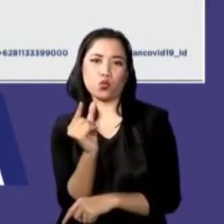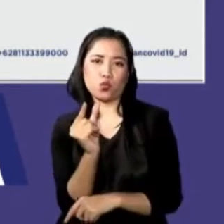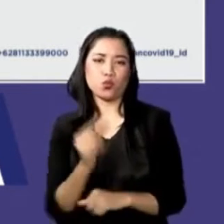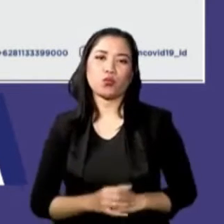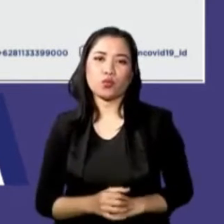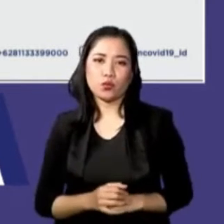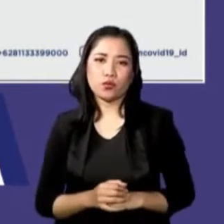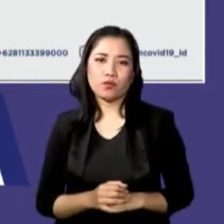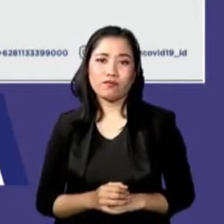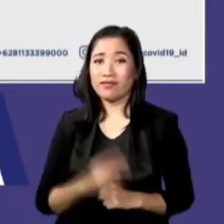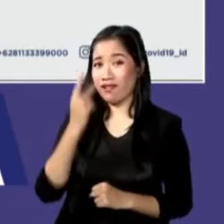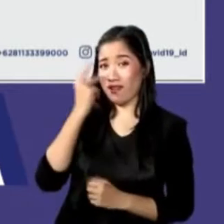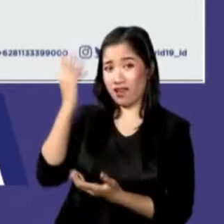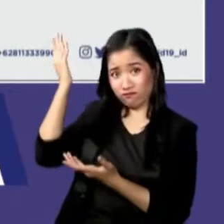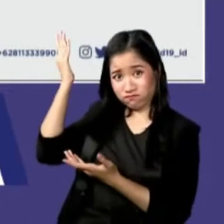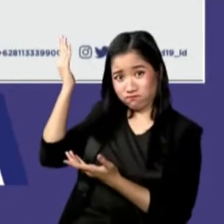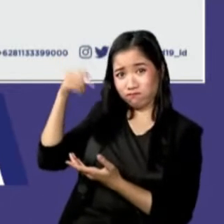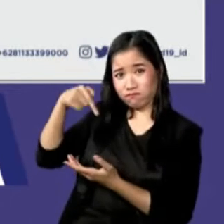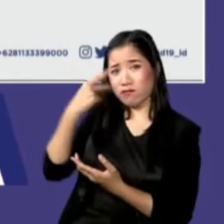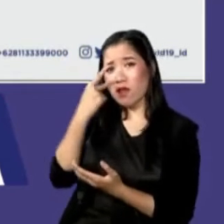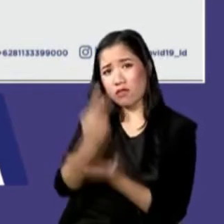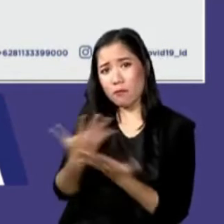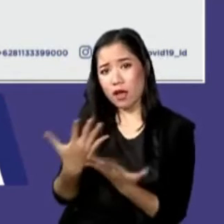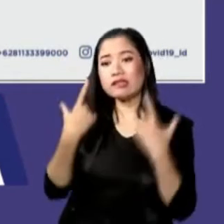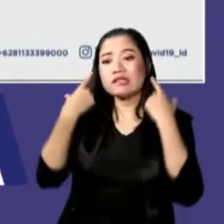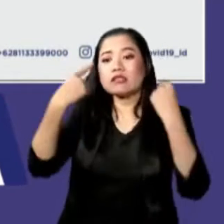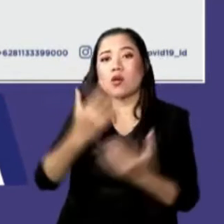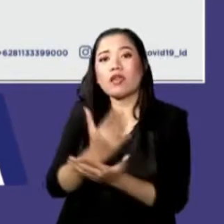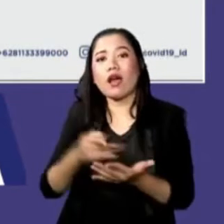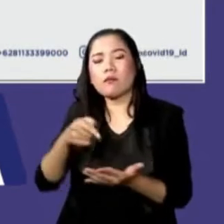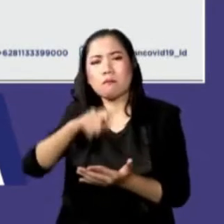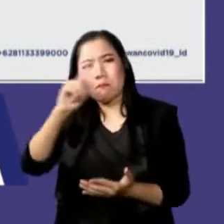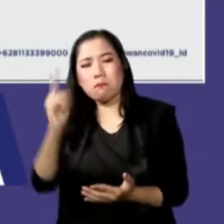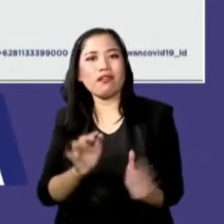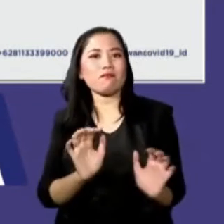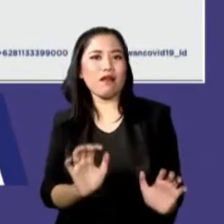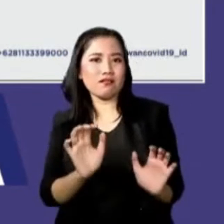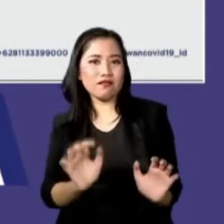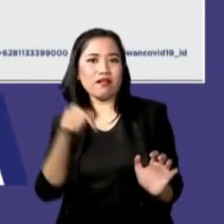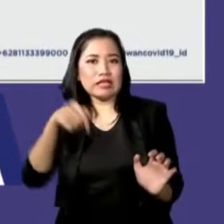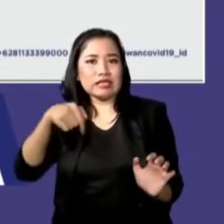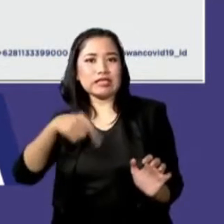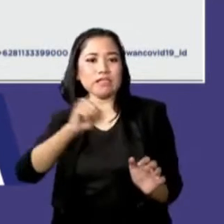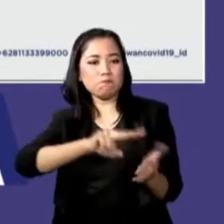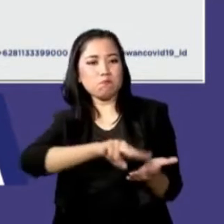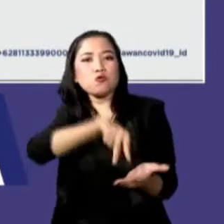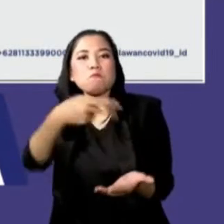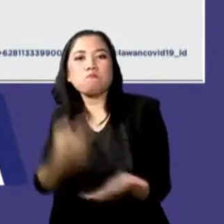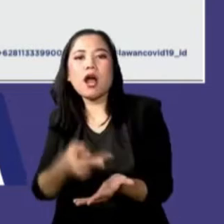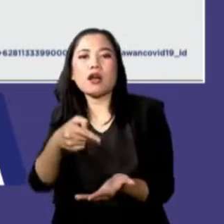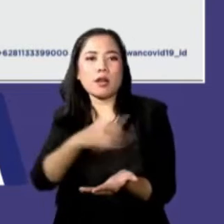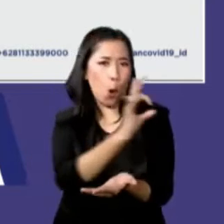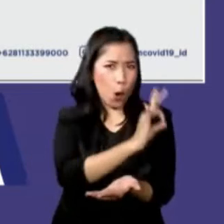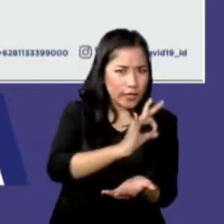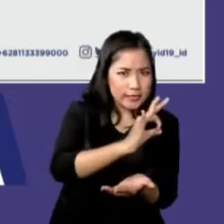Seperti yang dapat dilihat di layar, ternyata Jawa Tengah menjadi kontributor terbanyak pada perpindahan zonasi dari